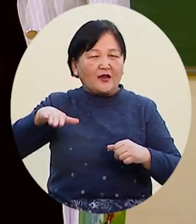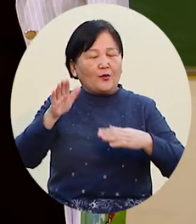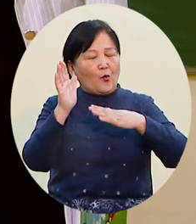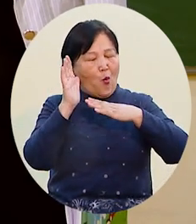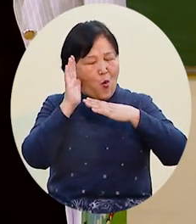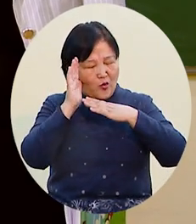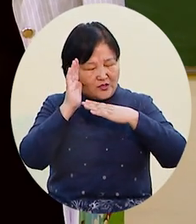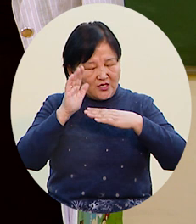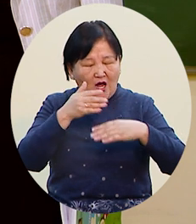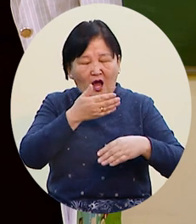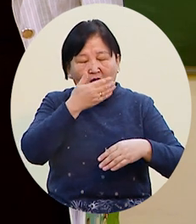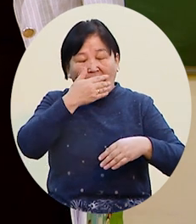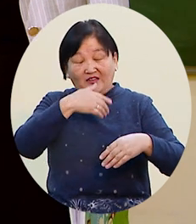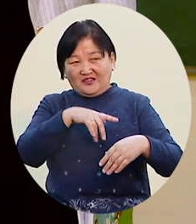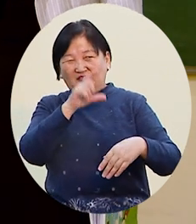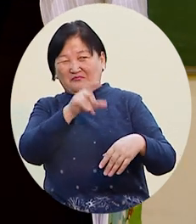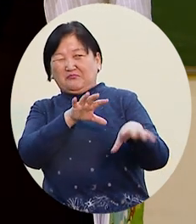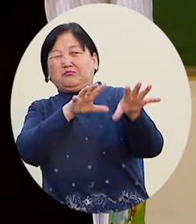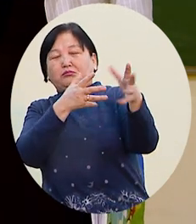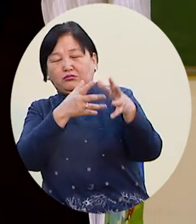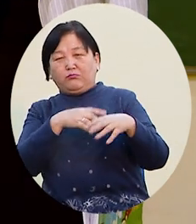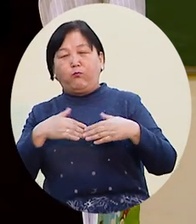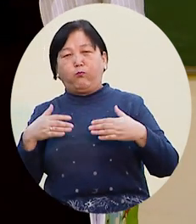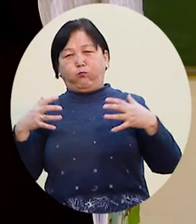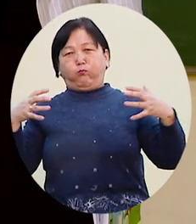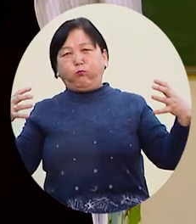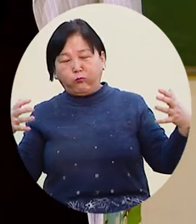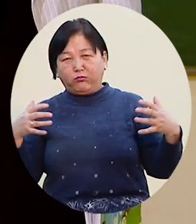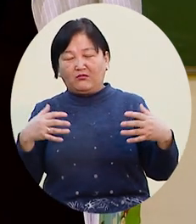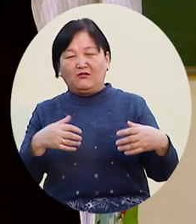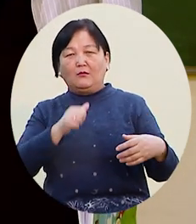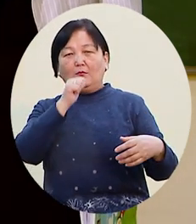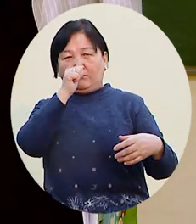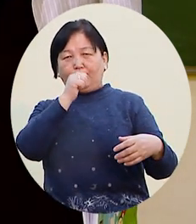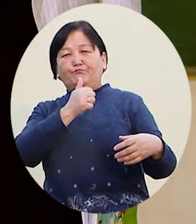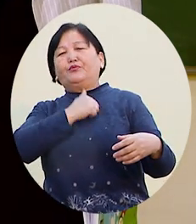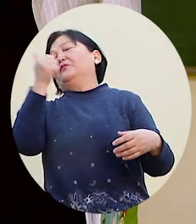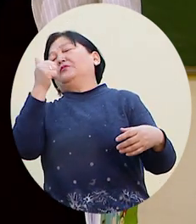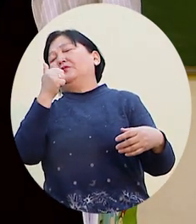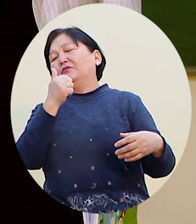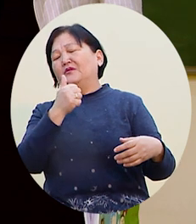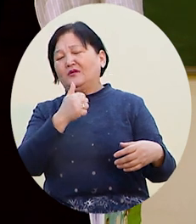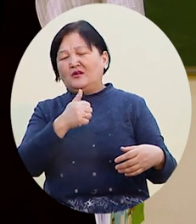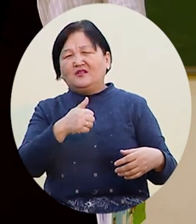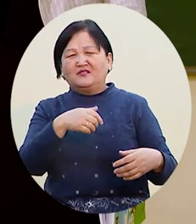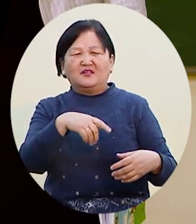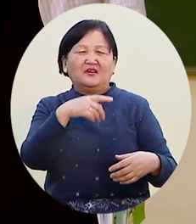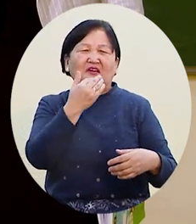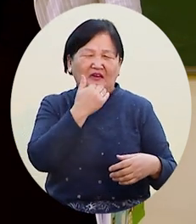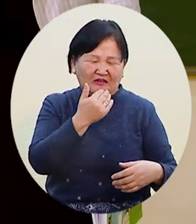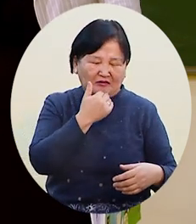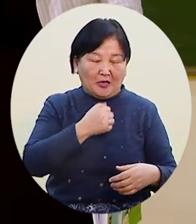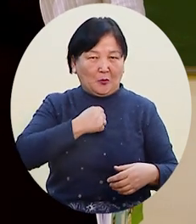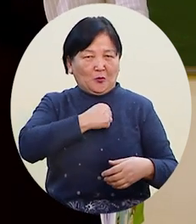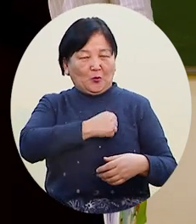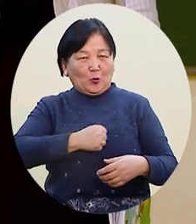боссоор, шоолж гайхсаар, таргалж гидийж, холдож чадхыг байлаа, тэмүүлэн, санаархан, инээн,